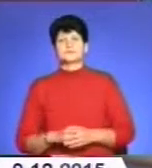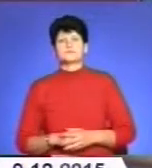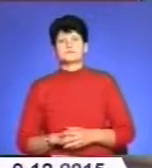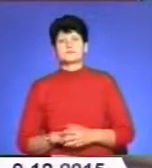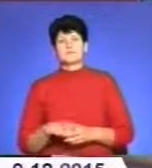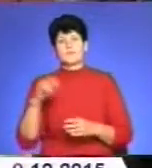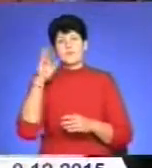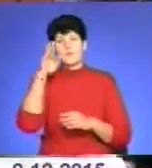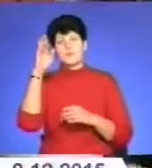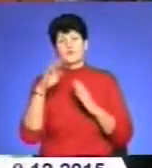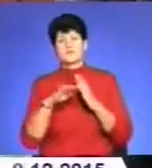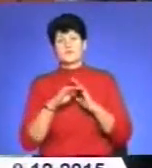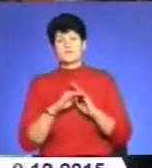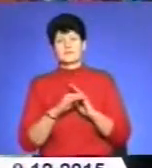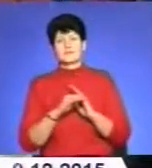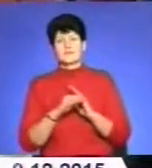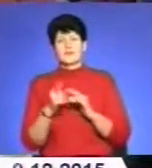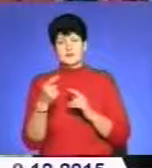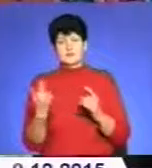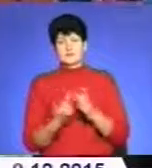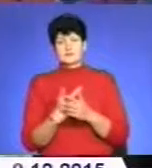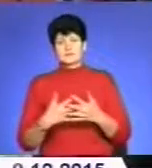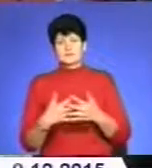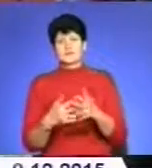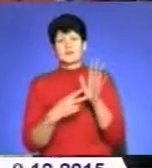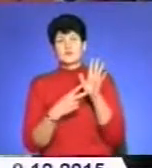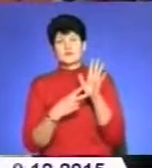Бог допомагає. Наталю, ви при надії? Так, вже 7.